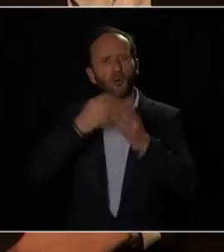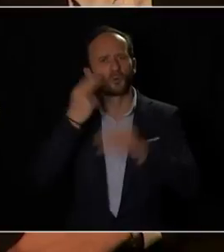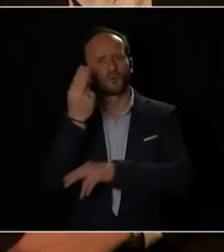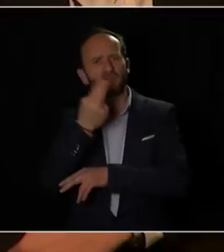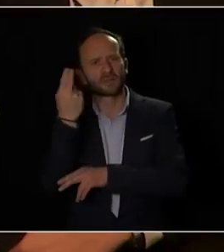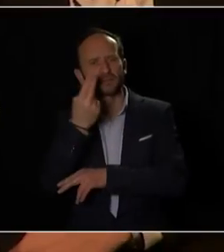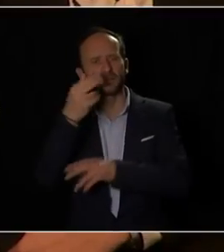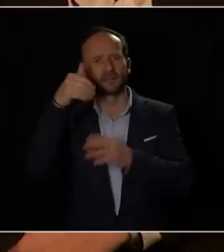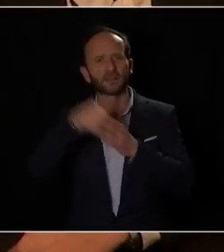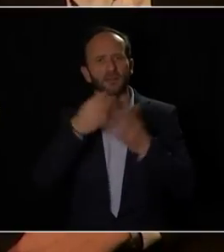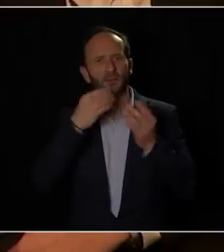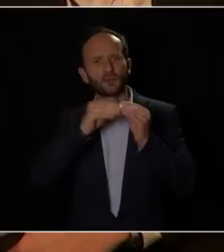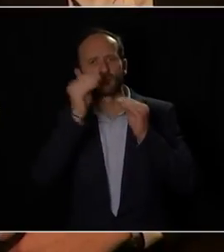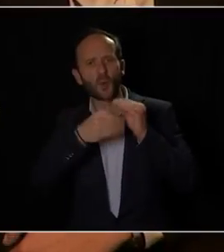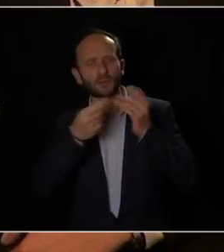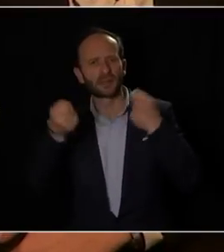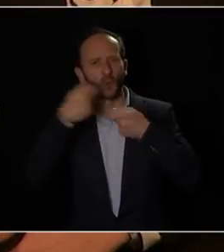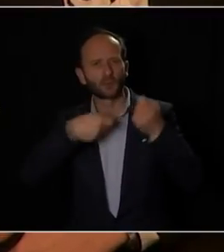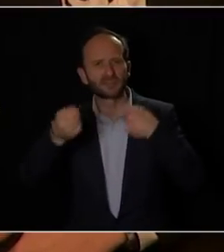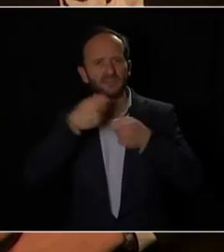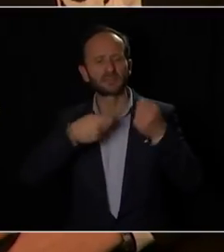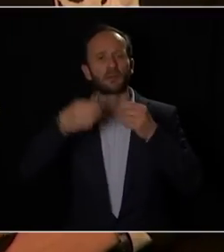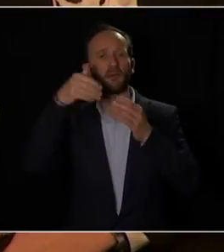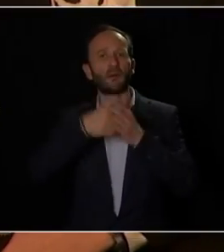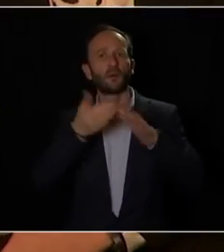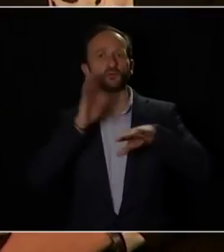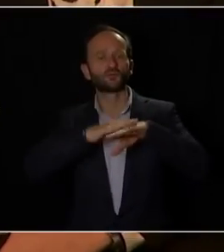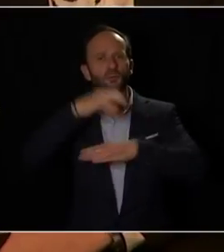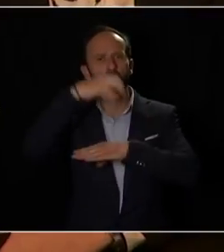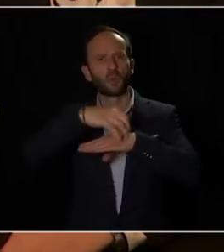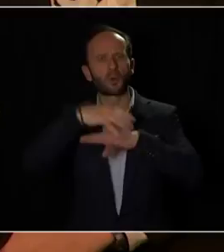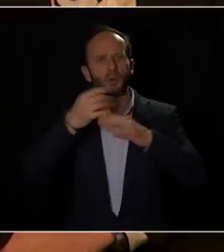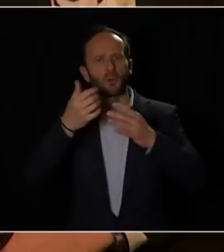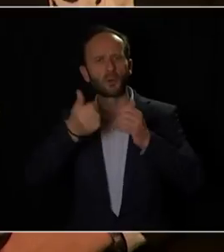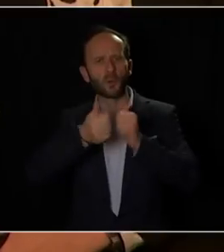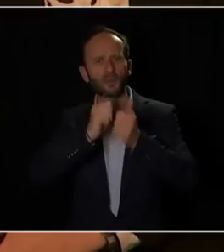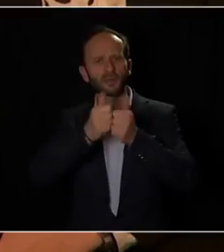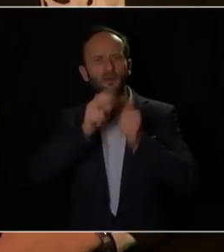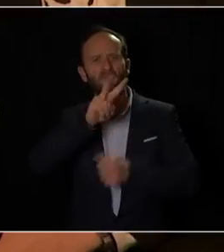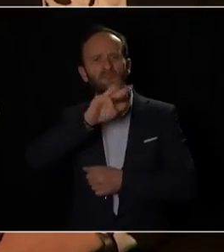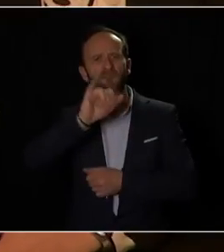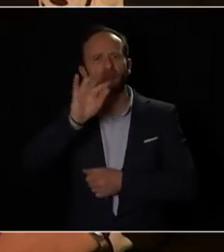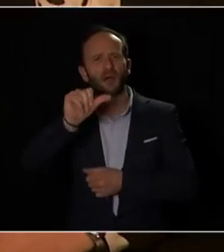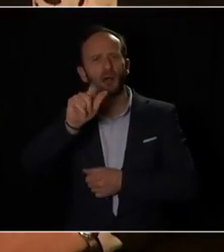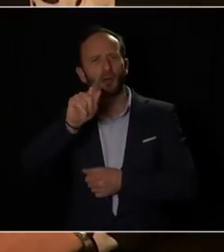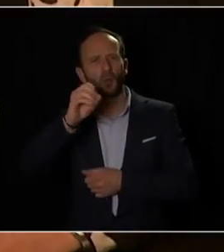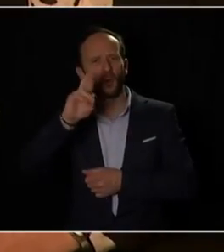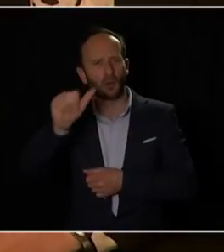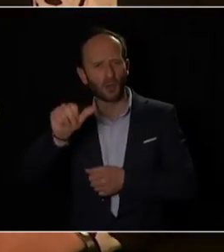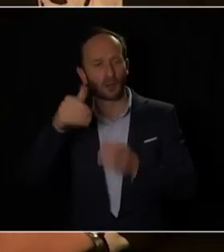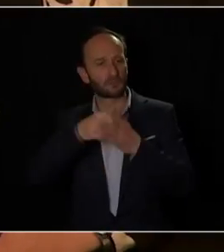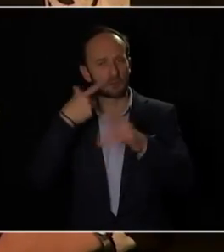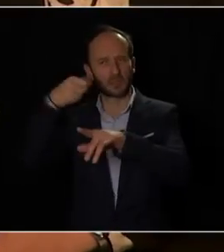l'université et du monde économique, et notamment du pôle de compétitivité Vitagora, dont je salue le président qui est